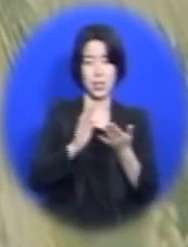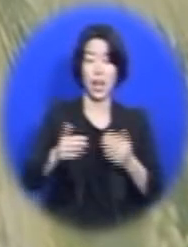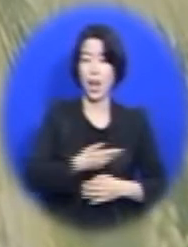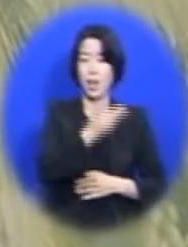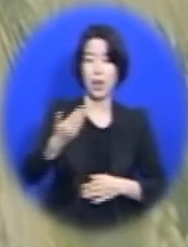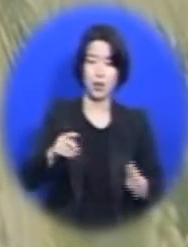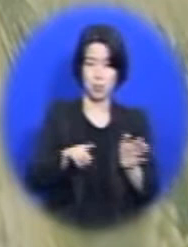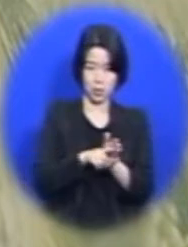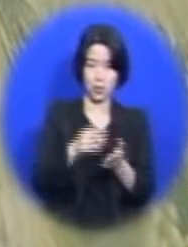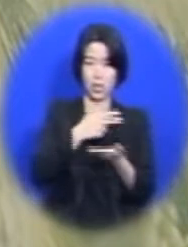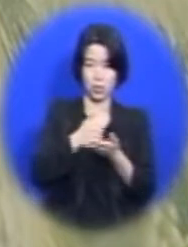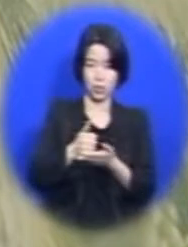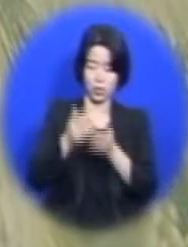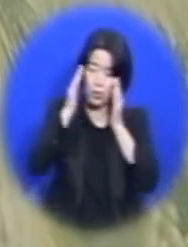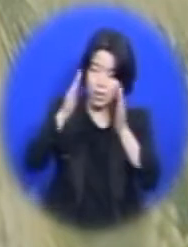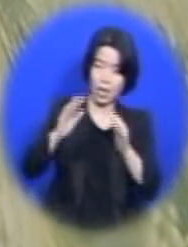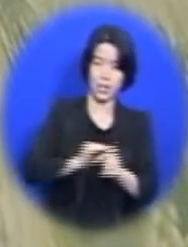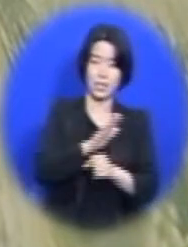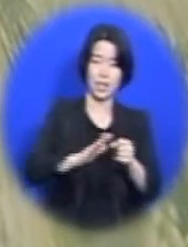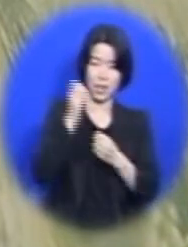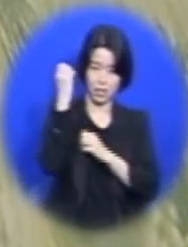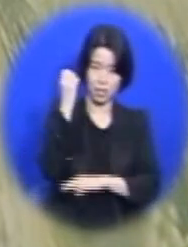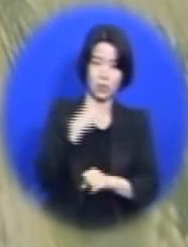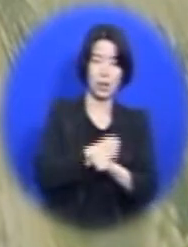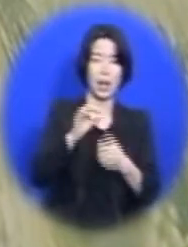여러분의 믿음과 주님을 향한 사랑을 기준으로 하는 겁니다.